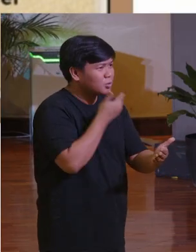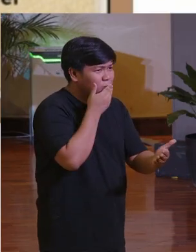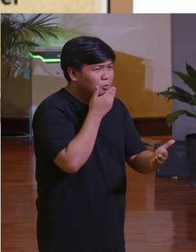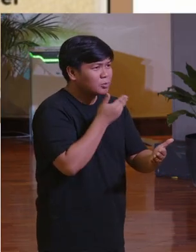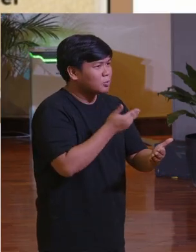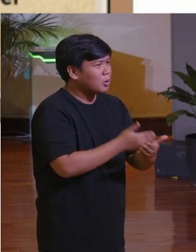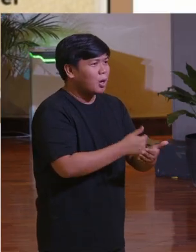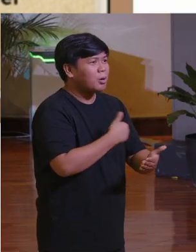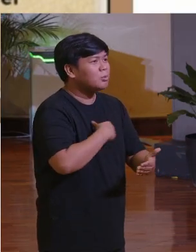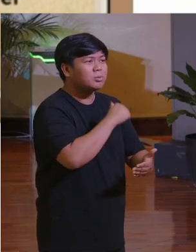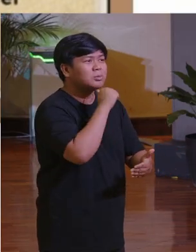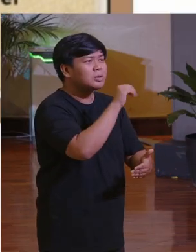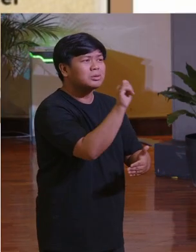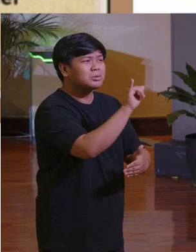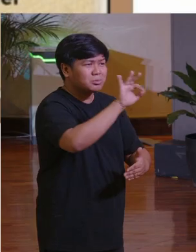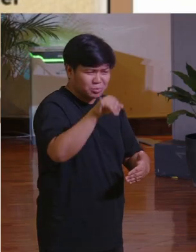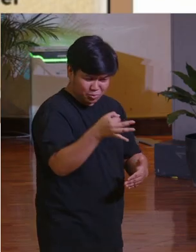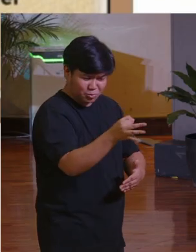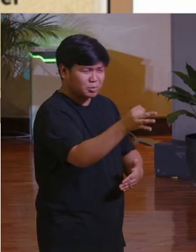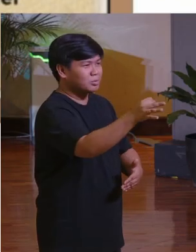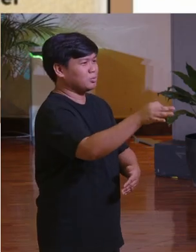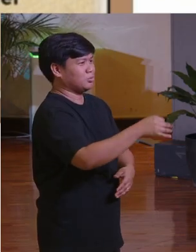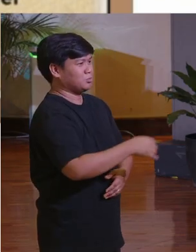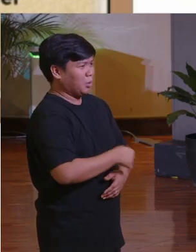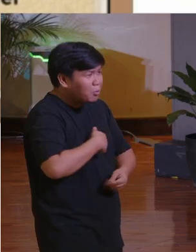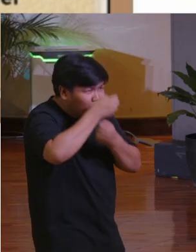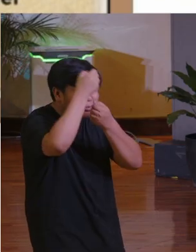hindi ako ganyan.